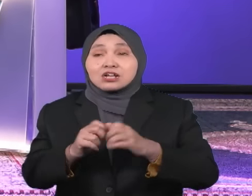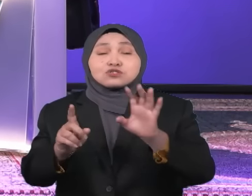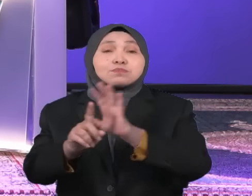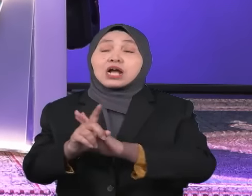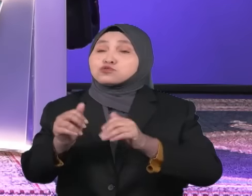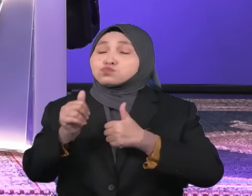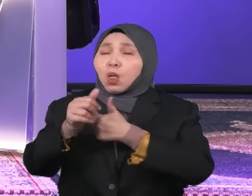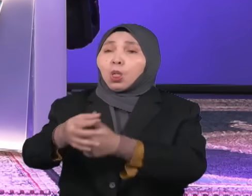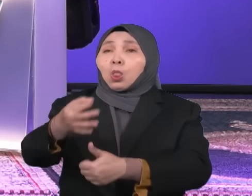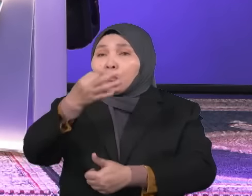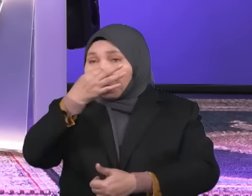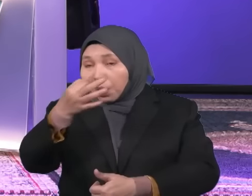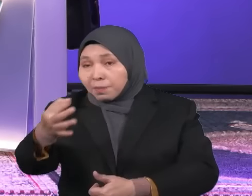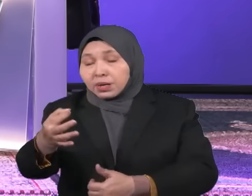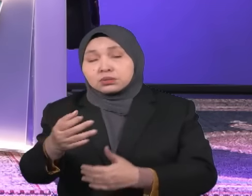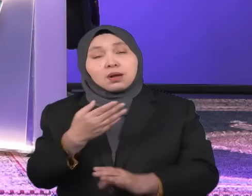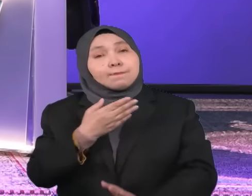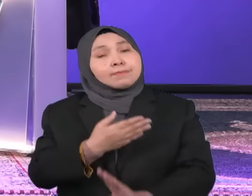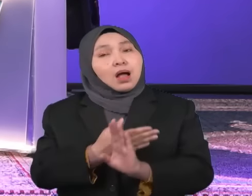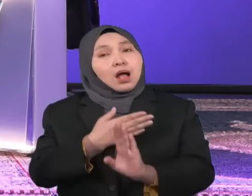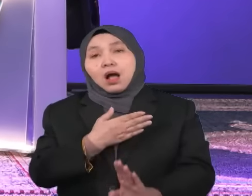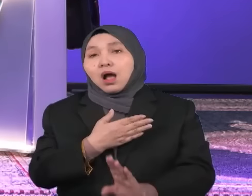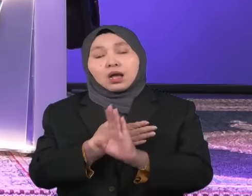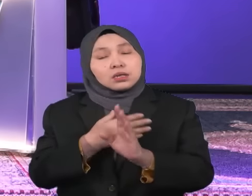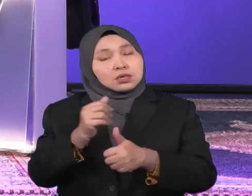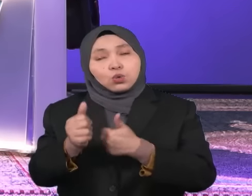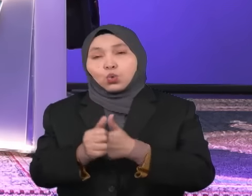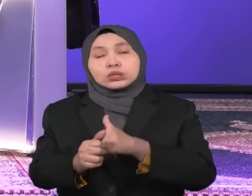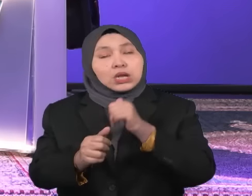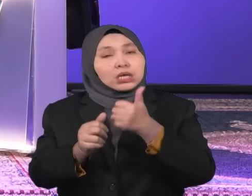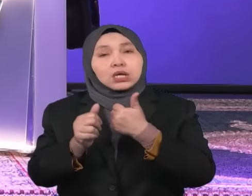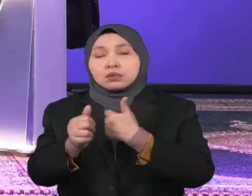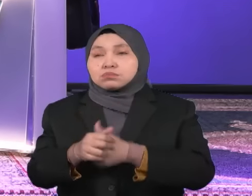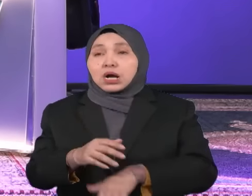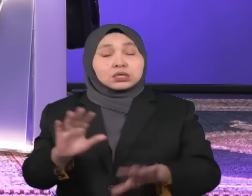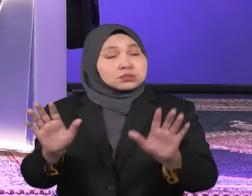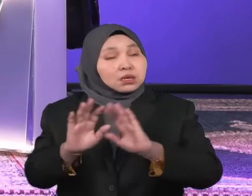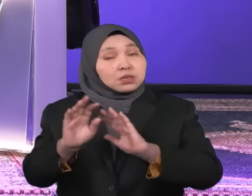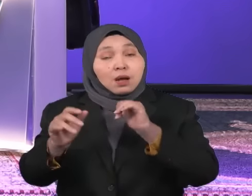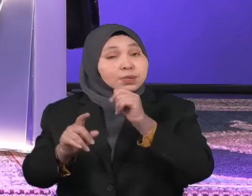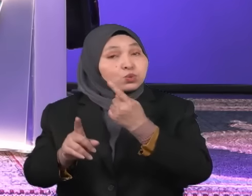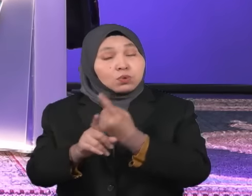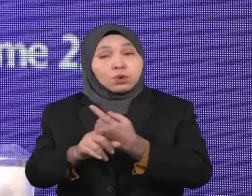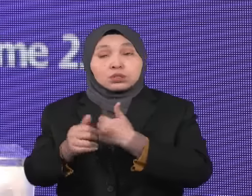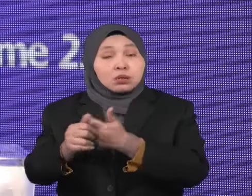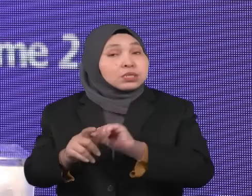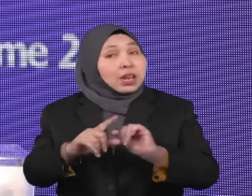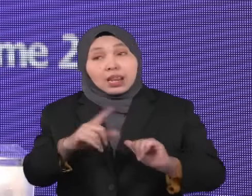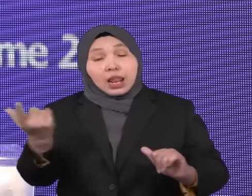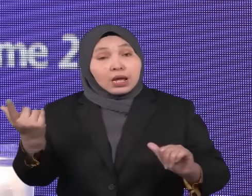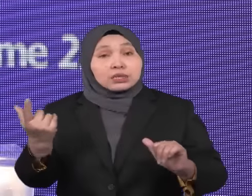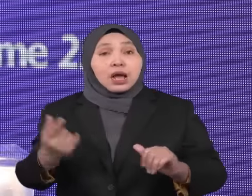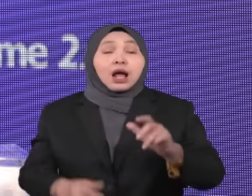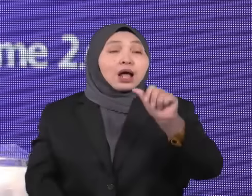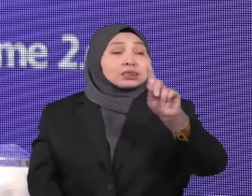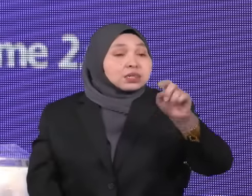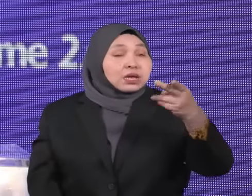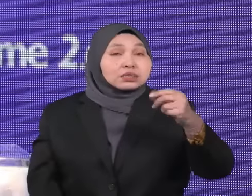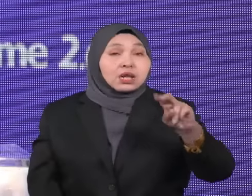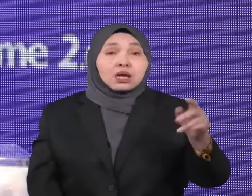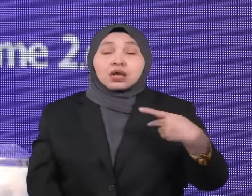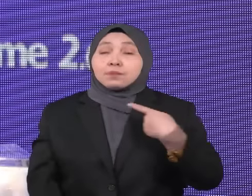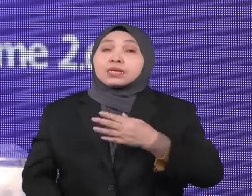ikut. Ikut. Jadi bahaya ikut-ikut ni, kalau tak betul pun ikut juga, jangan ikut. Lain maksudnya. Rabbana Ataina. Ataina, kami